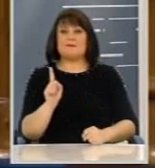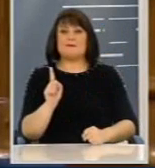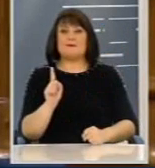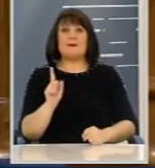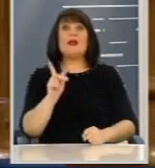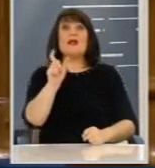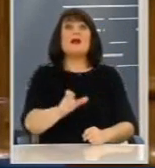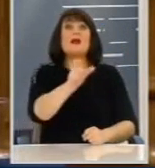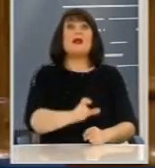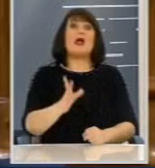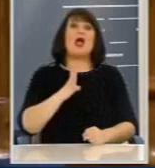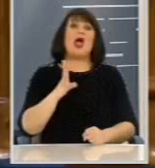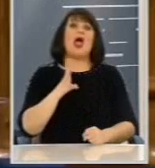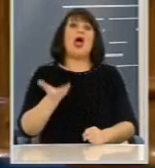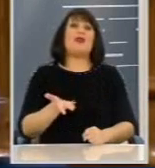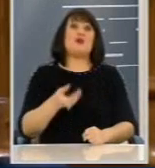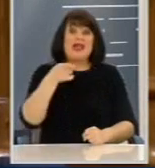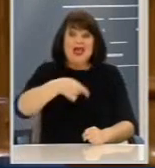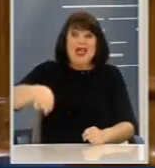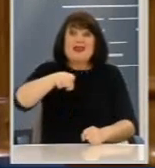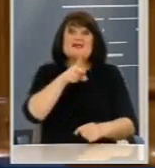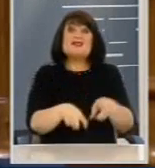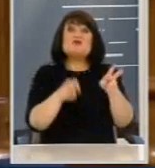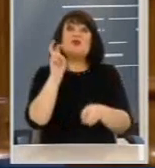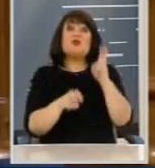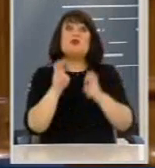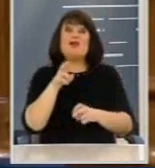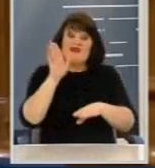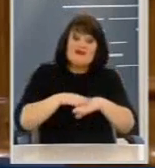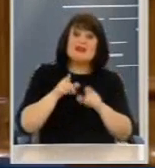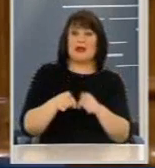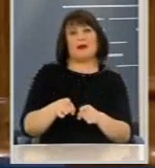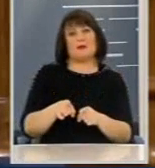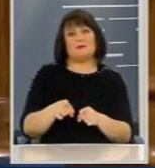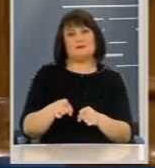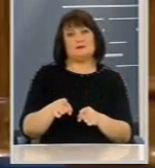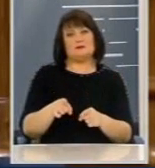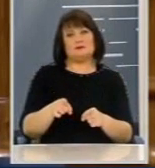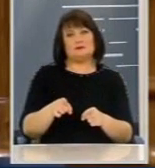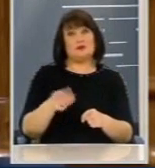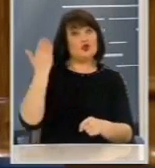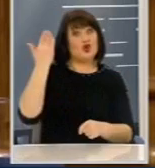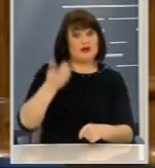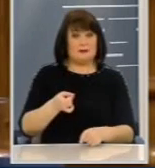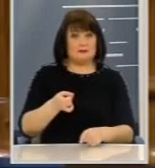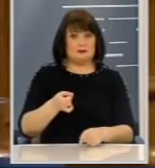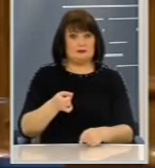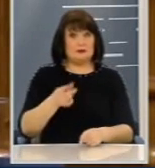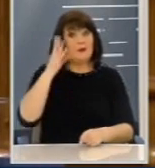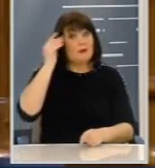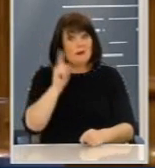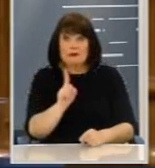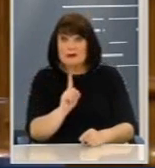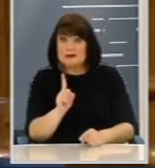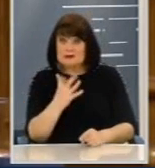πλειοψηφία, η οποία λαϊλατήθηκε επί των δικών σας ημερών, κύριε Μητσοτάκη. Και δεν μπορεί να αγνοείται το γεγονός ότι